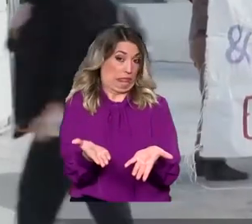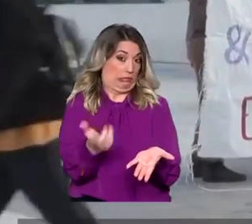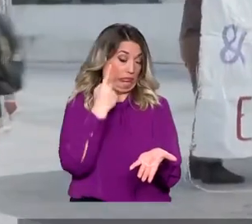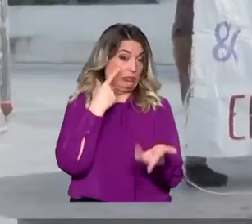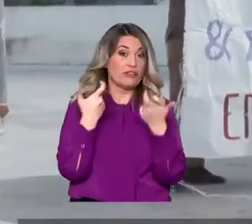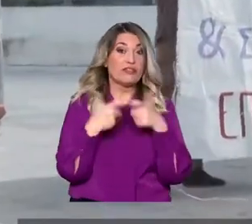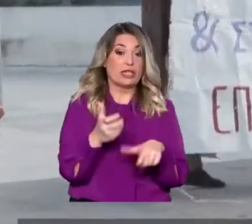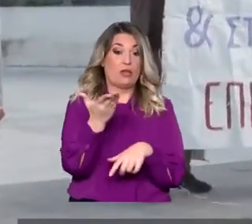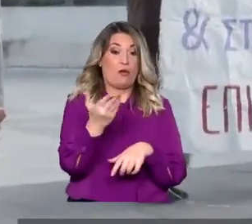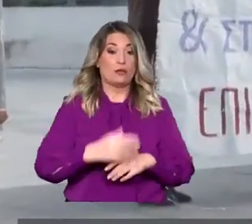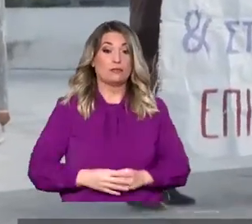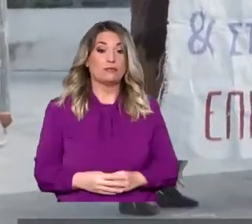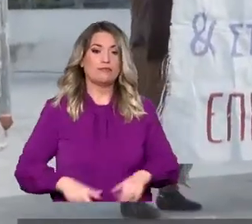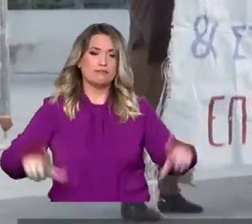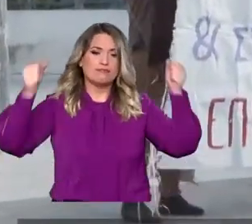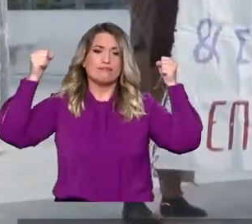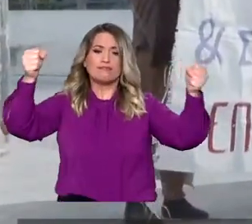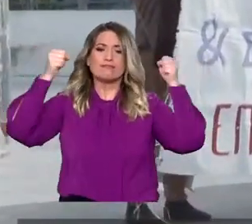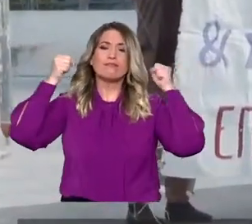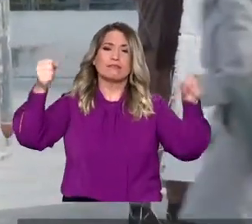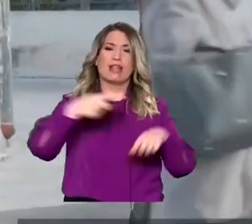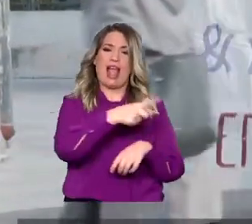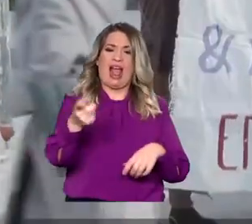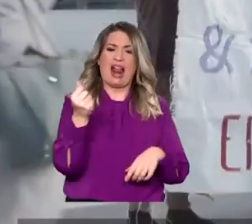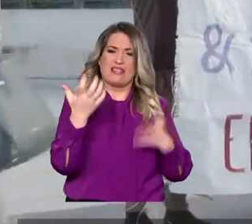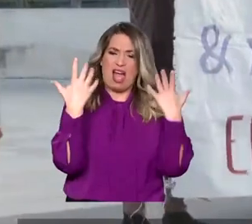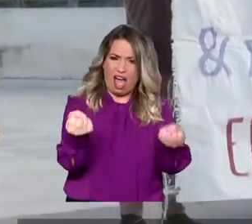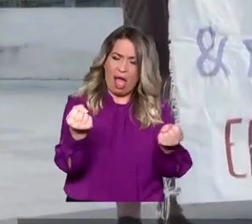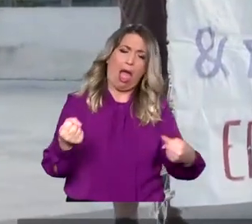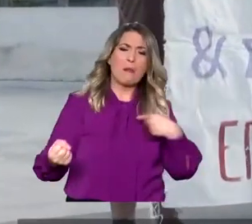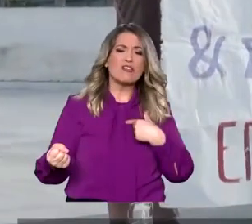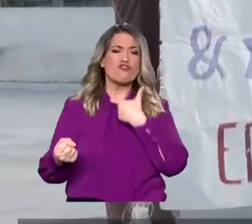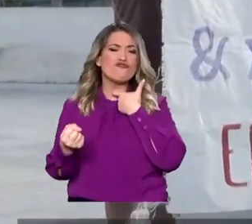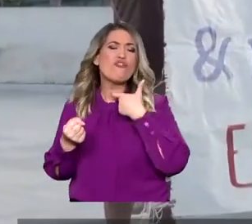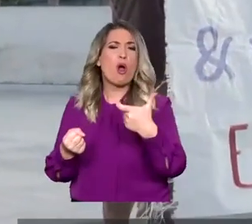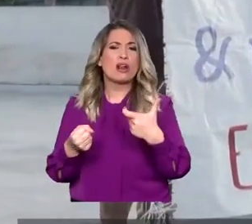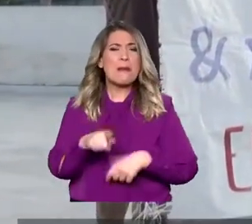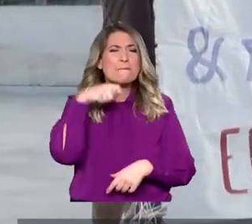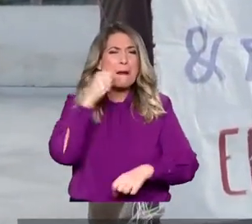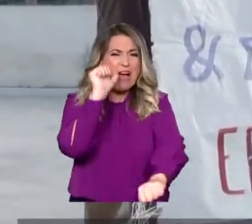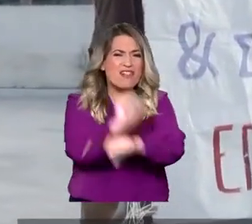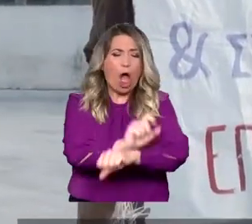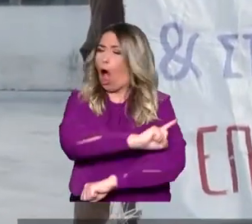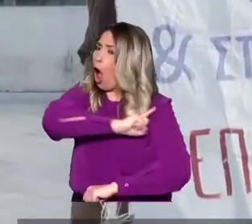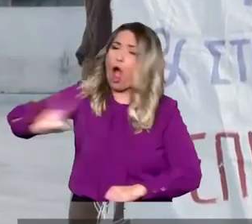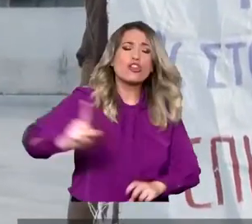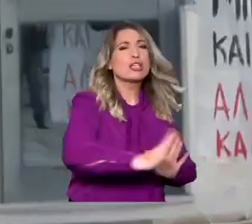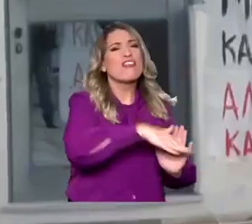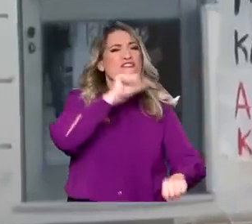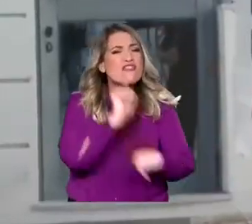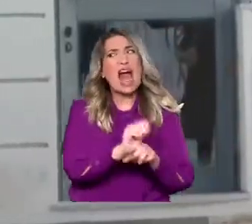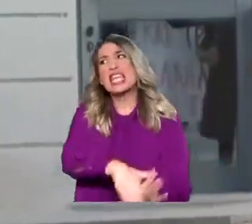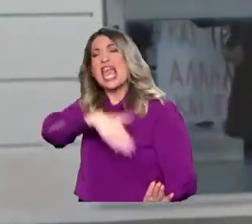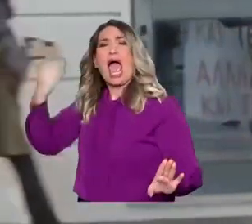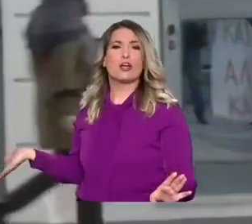έχετε λεφτά έχουμε φωνή έξω η μάνα από τη φυλακή με